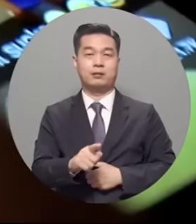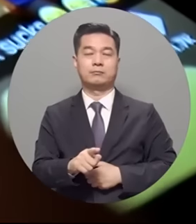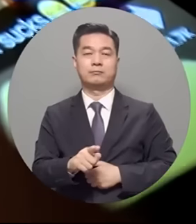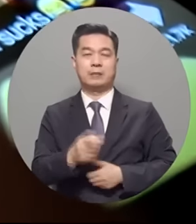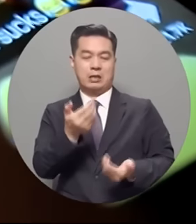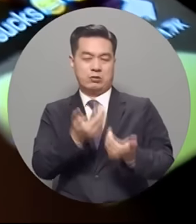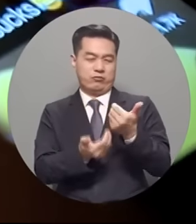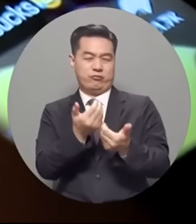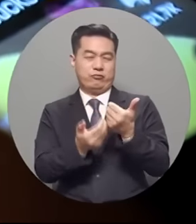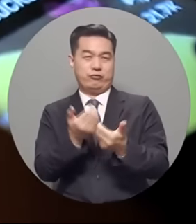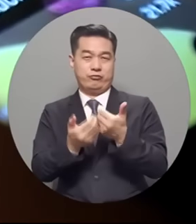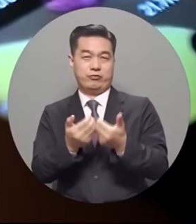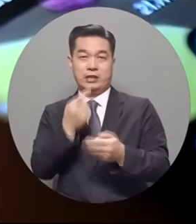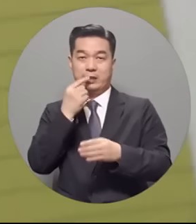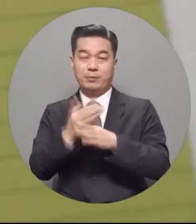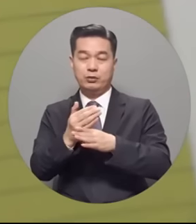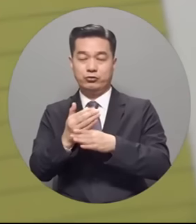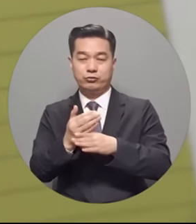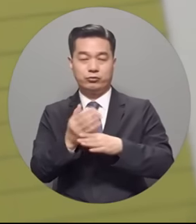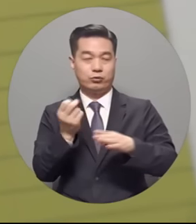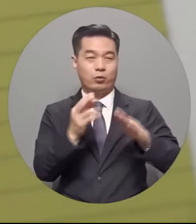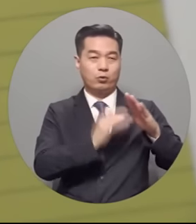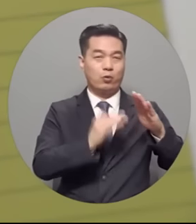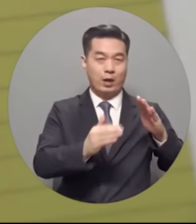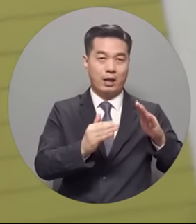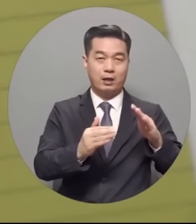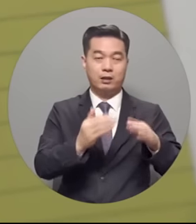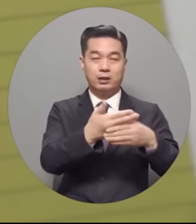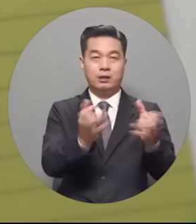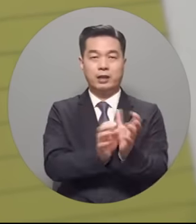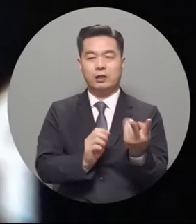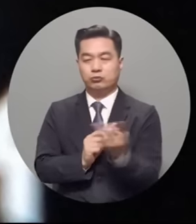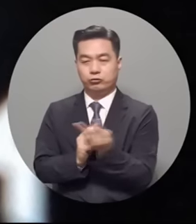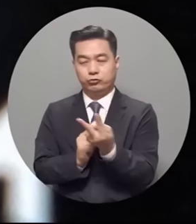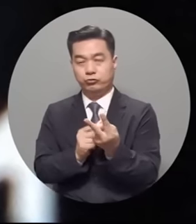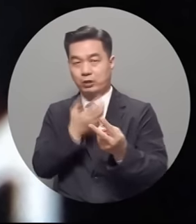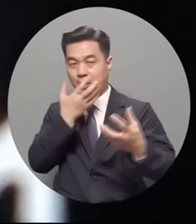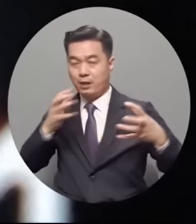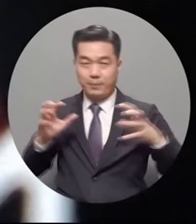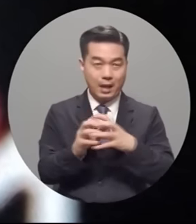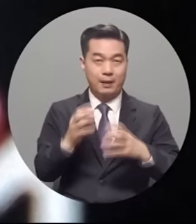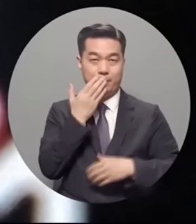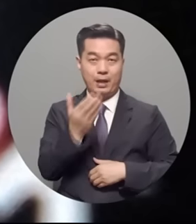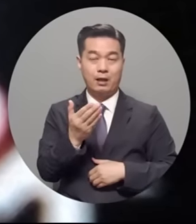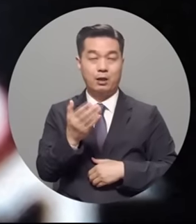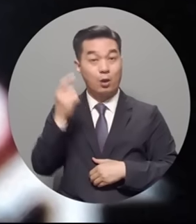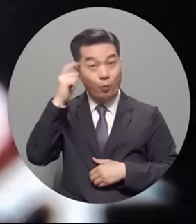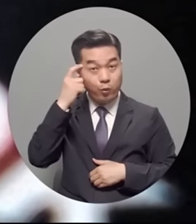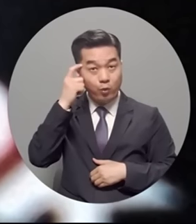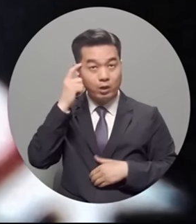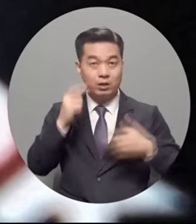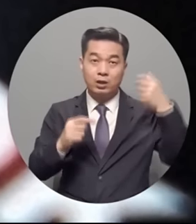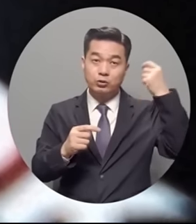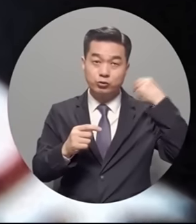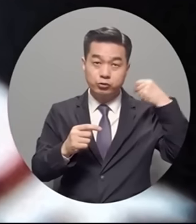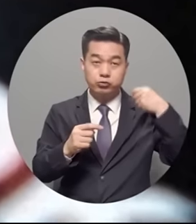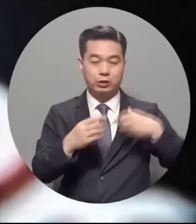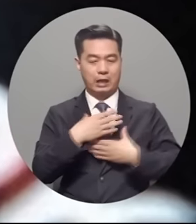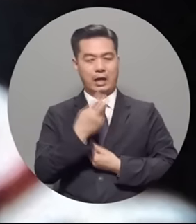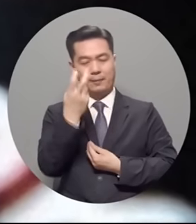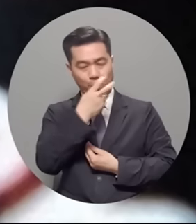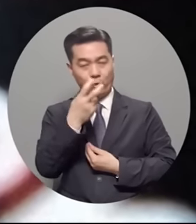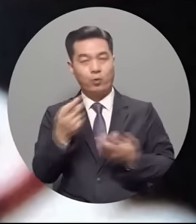충돌해온 민주공화당이 일사천리로 힘을 합친 배경에는 중국과 안보라는 양당이 반대할 수 없는